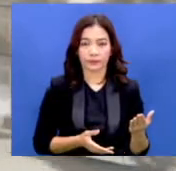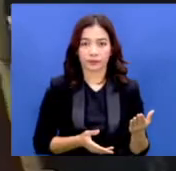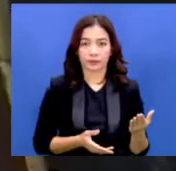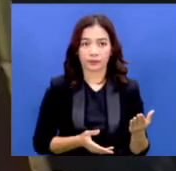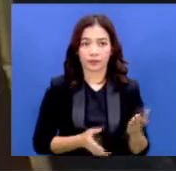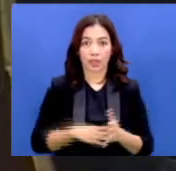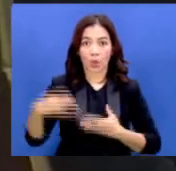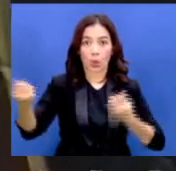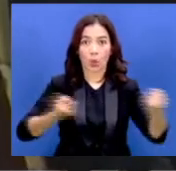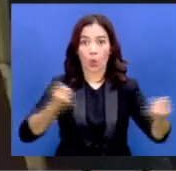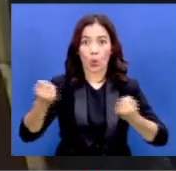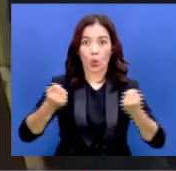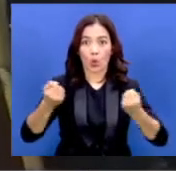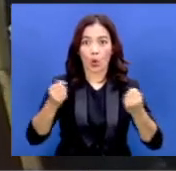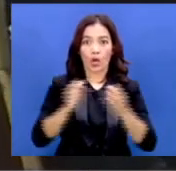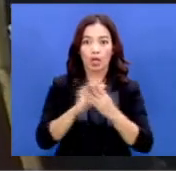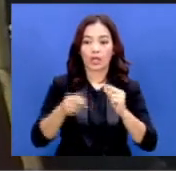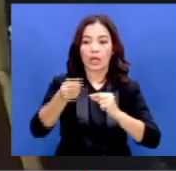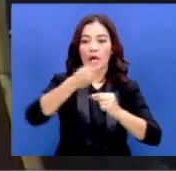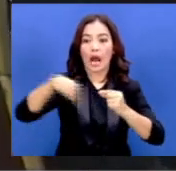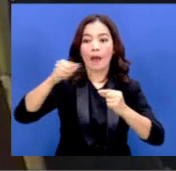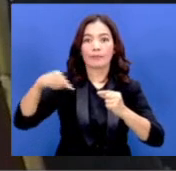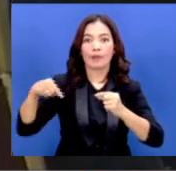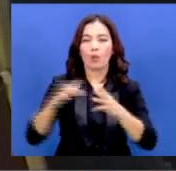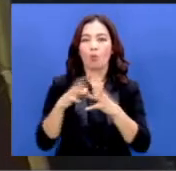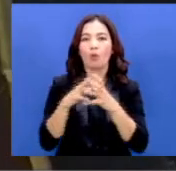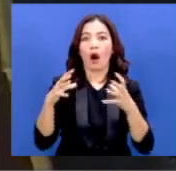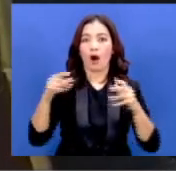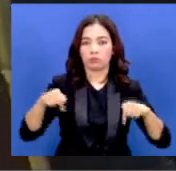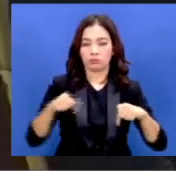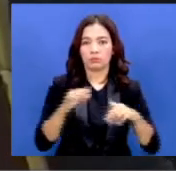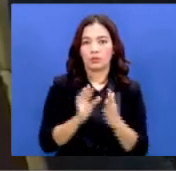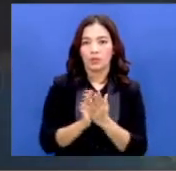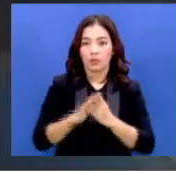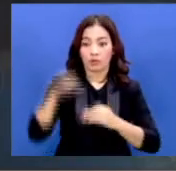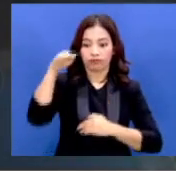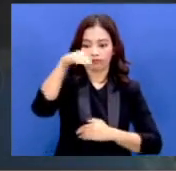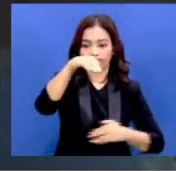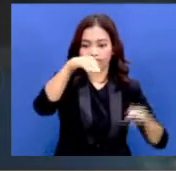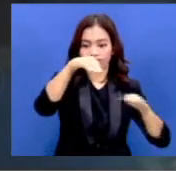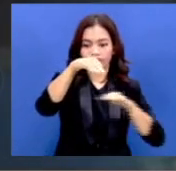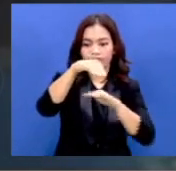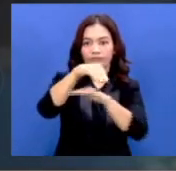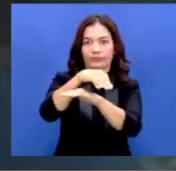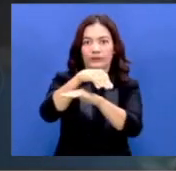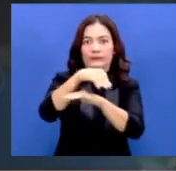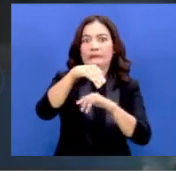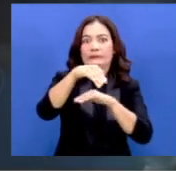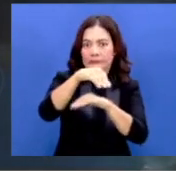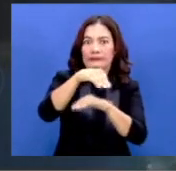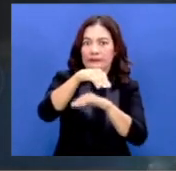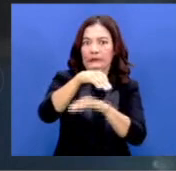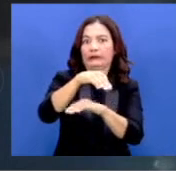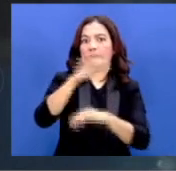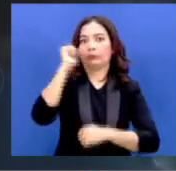Truk membawa kabel besar yang tengah melaju dari arah Lebak Bulus menuju Ciputat, Tangerang Selatan pada Kamis malam tersangkut di terowongan.